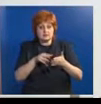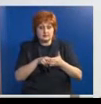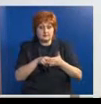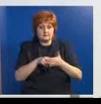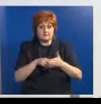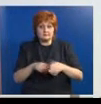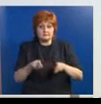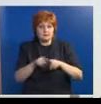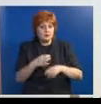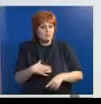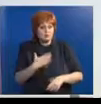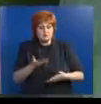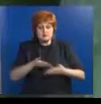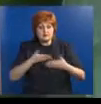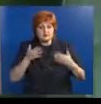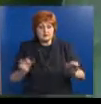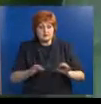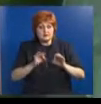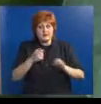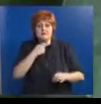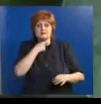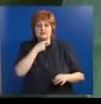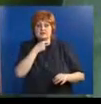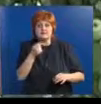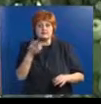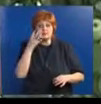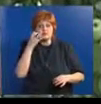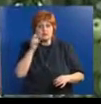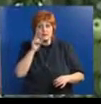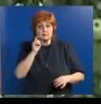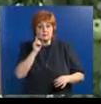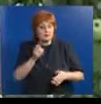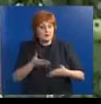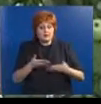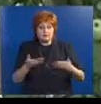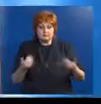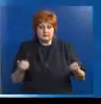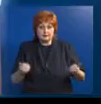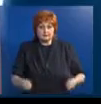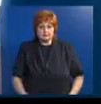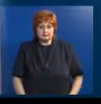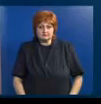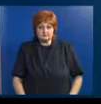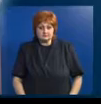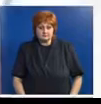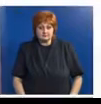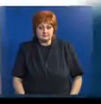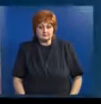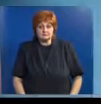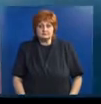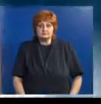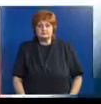не видим, ничего неординарного. Дефицита яблок в крае пока также не прогнозируют.